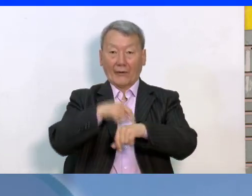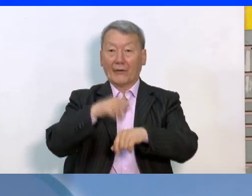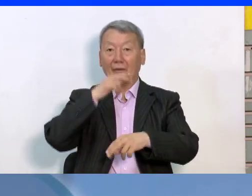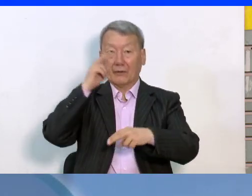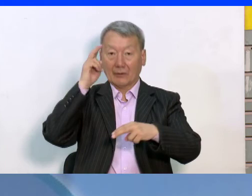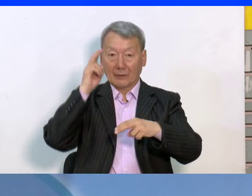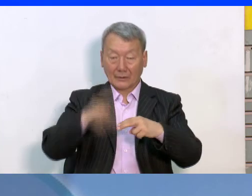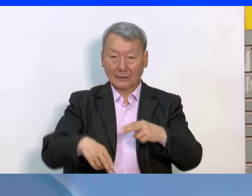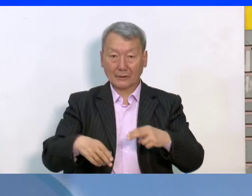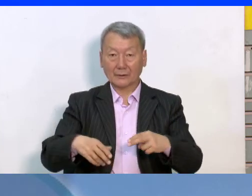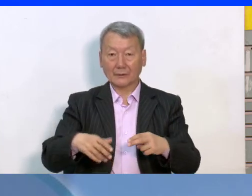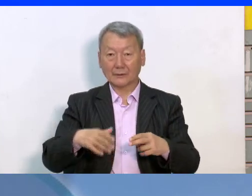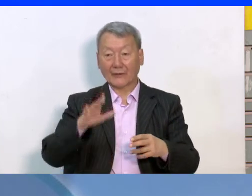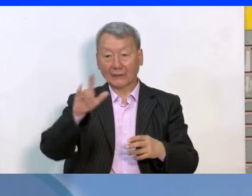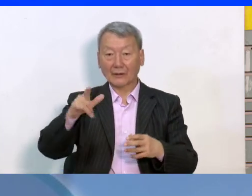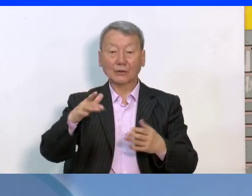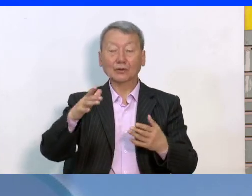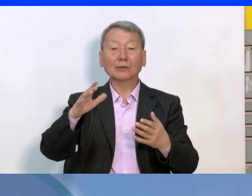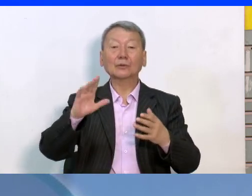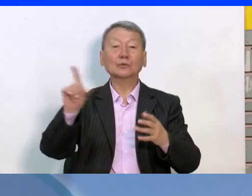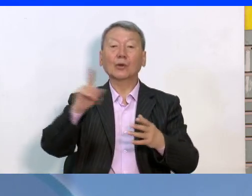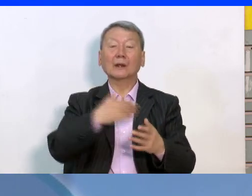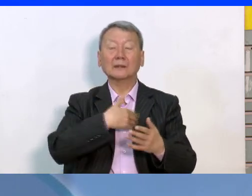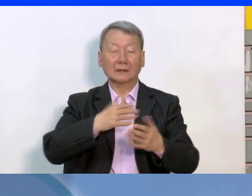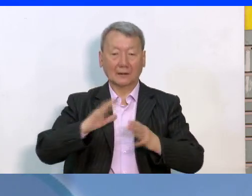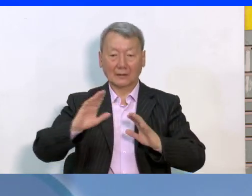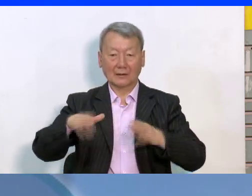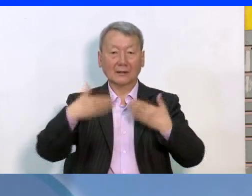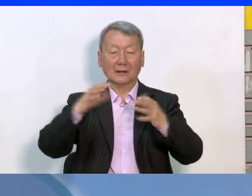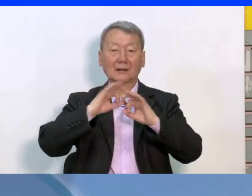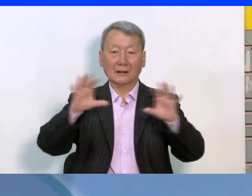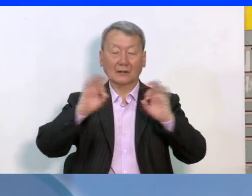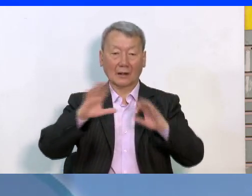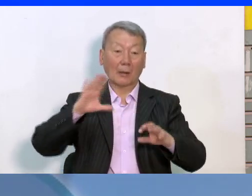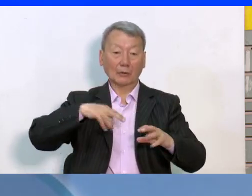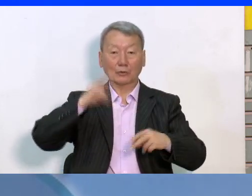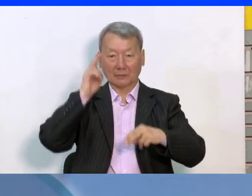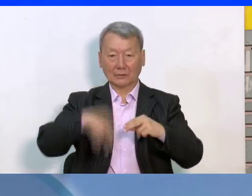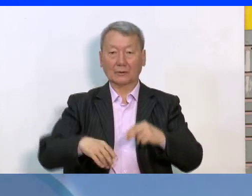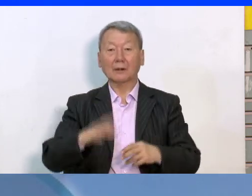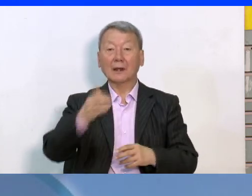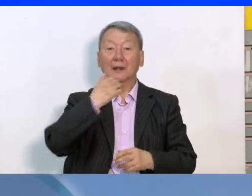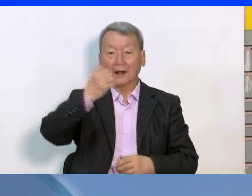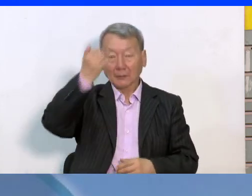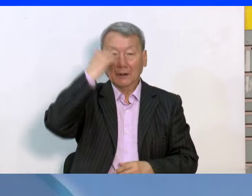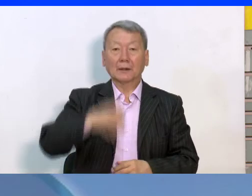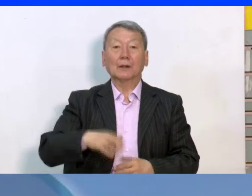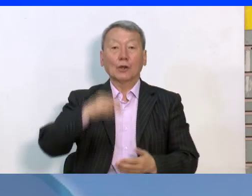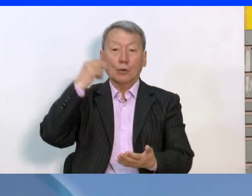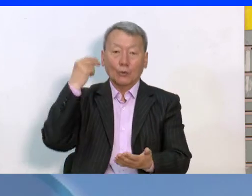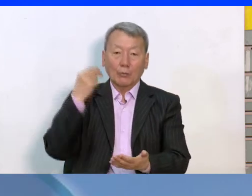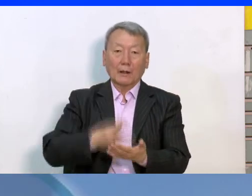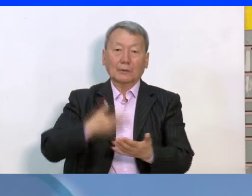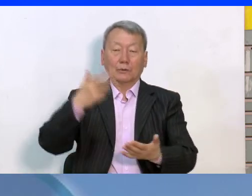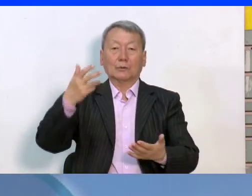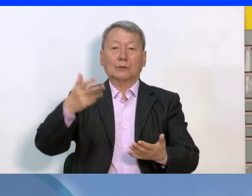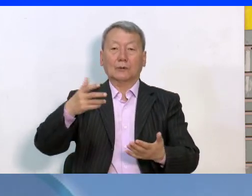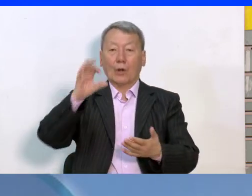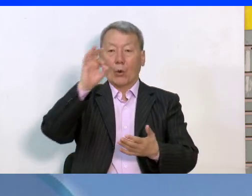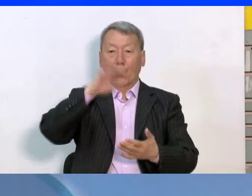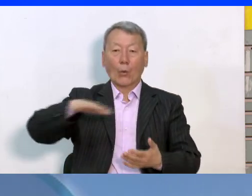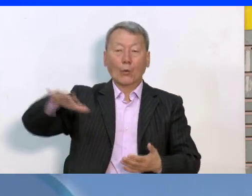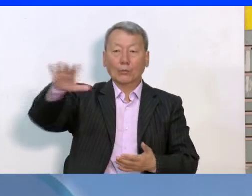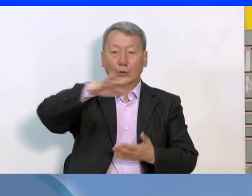чыгып баратат. Сизге жыйынтыктоочу сөздү берели, анан кийин эфирибизди жыйынтыктайлы. Рахмат, урматтуу